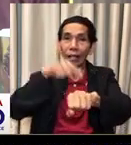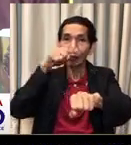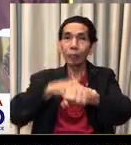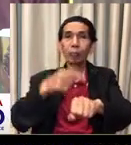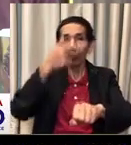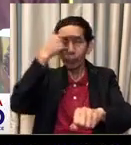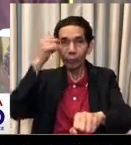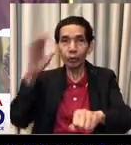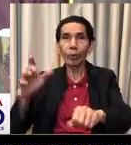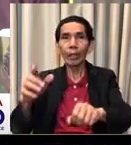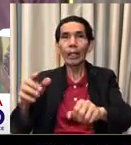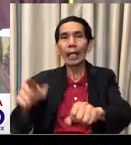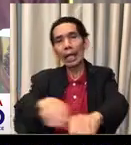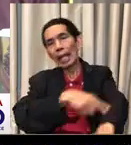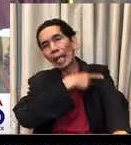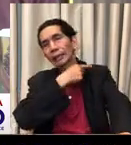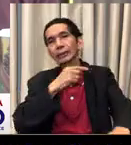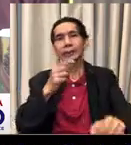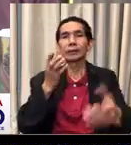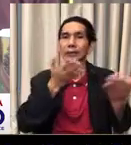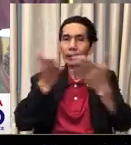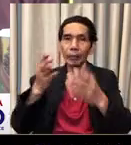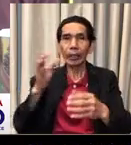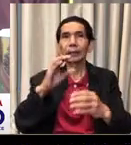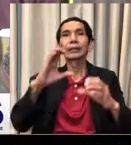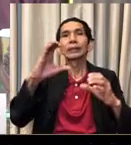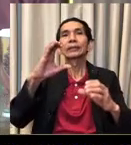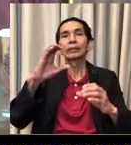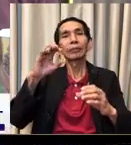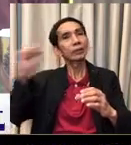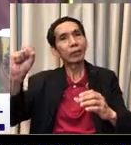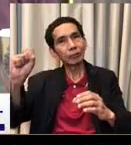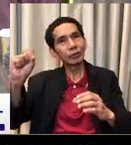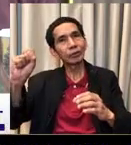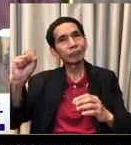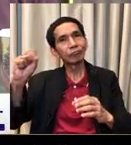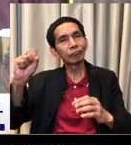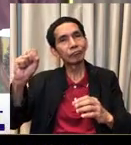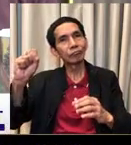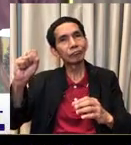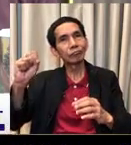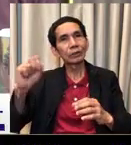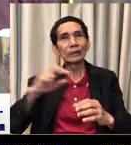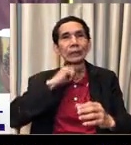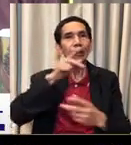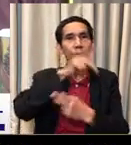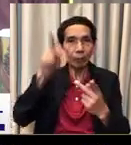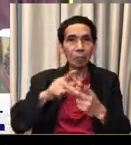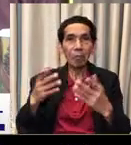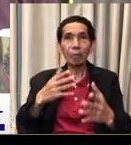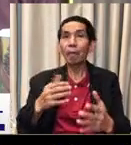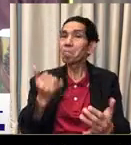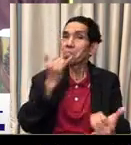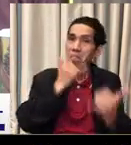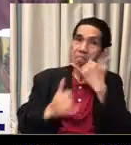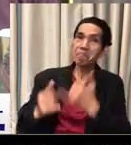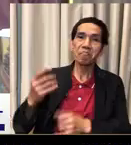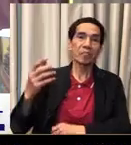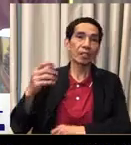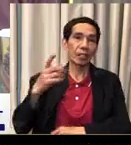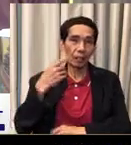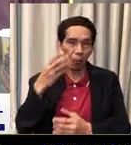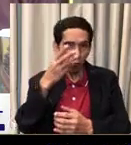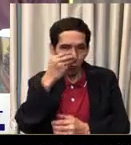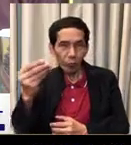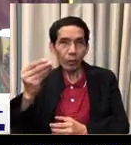Because of your length of service and civil service. Which, hindi man perfecto, baka may sablay pa rin pa ilan-ilan,